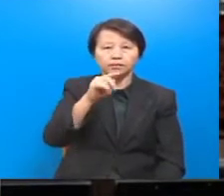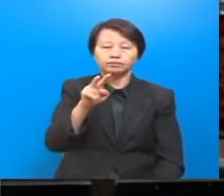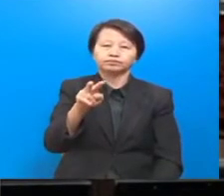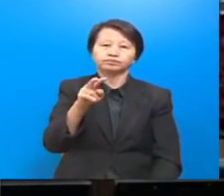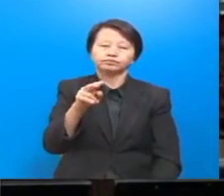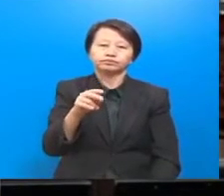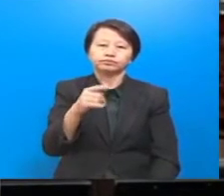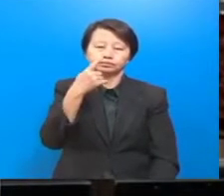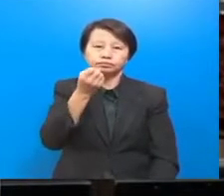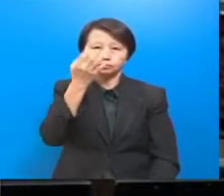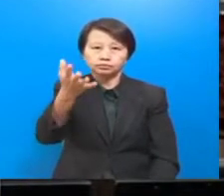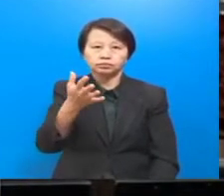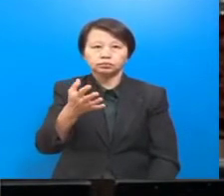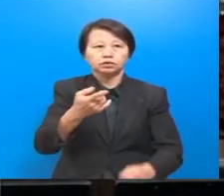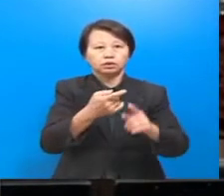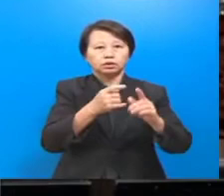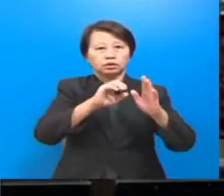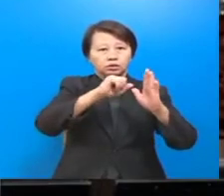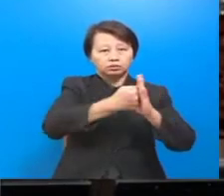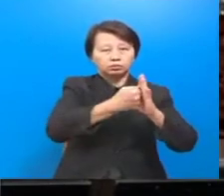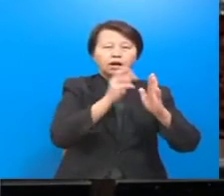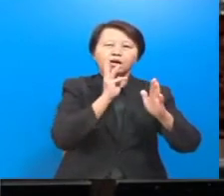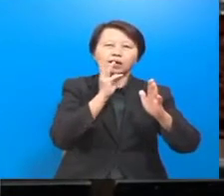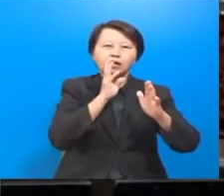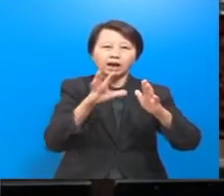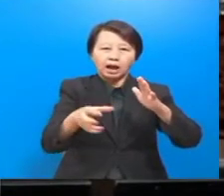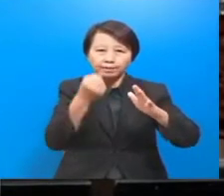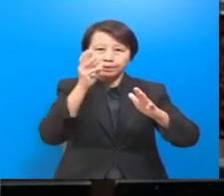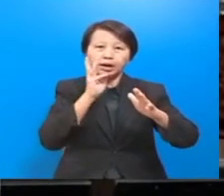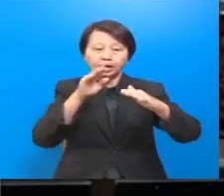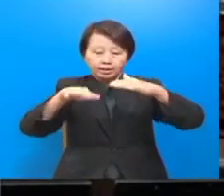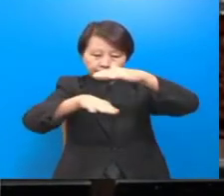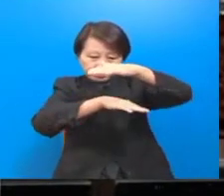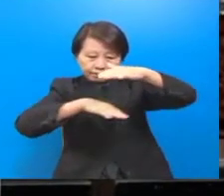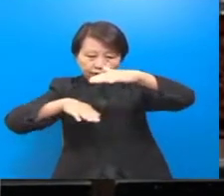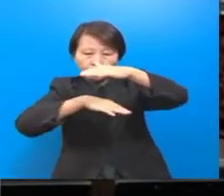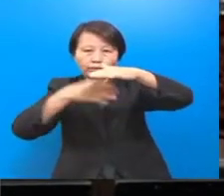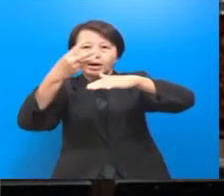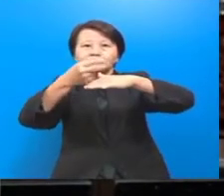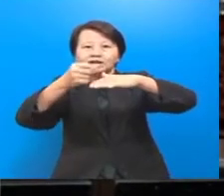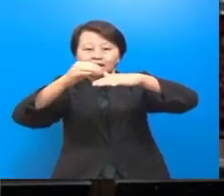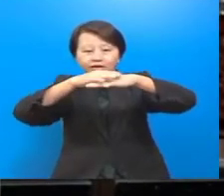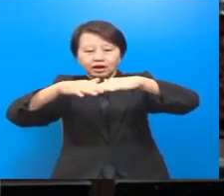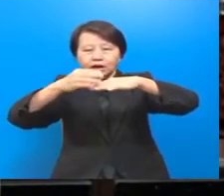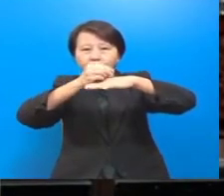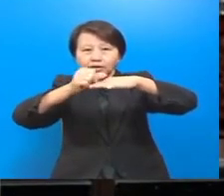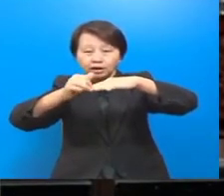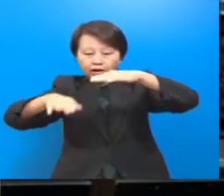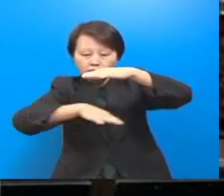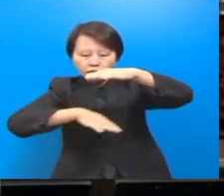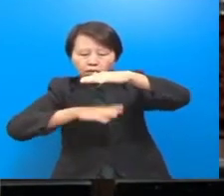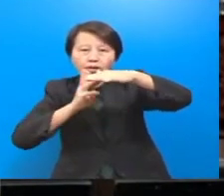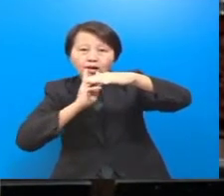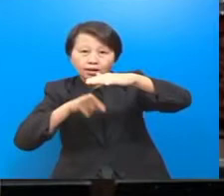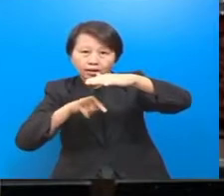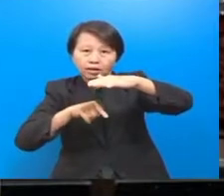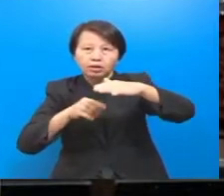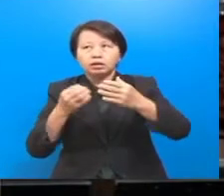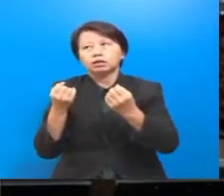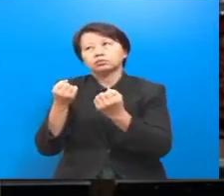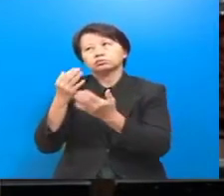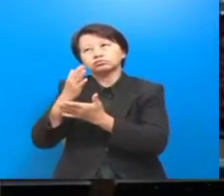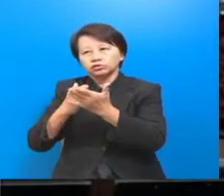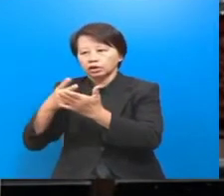kesediaan ataupun sumber bekal air bawah tanah sebagai wanitanya yang khususnya bagi lengkawi beberapa project